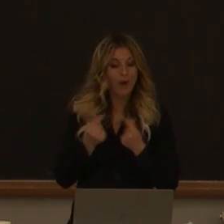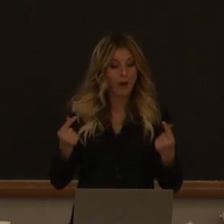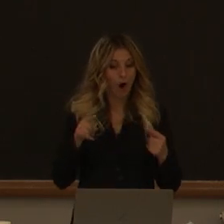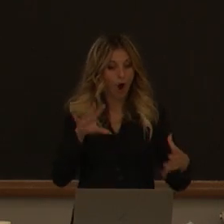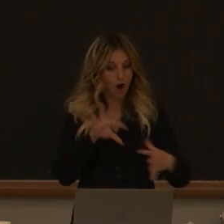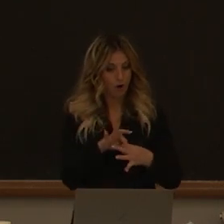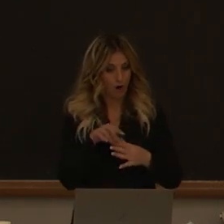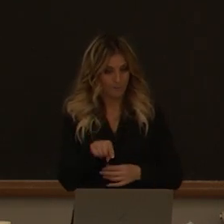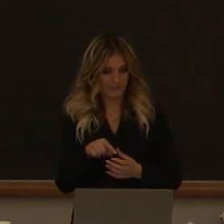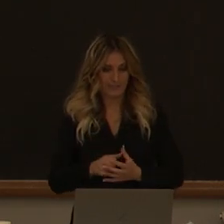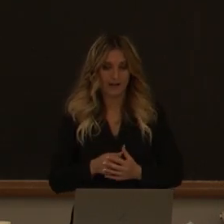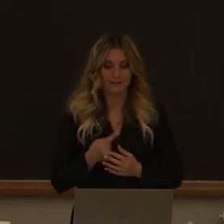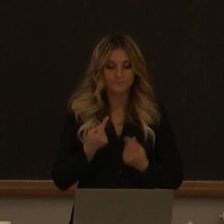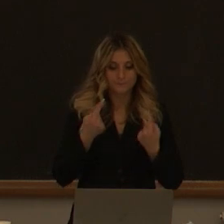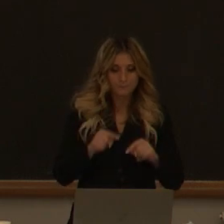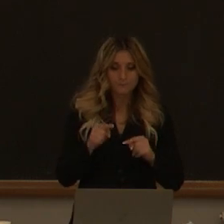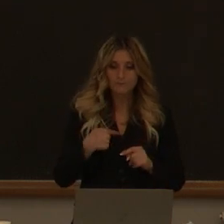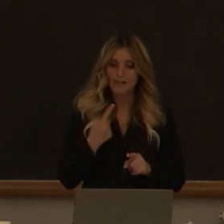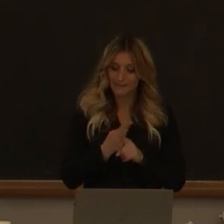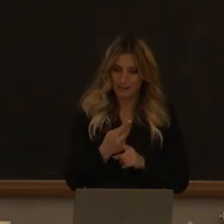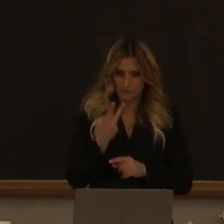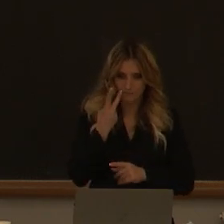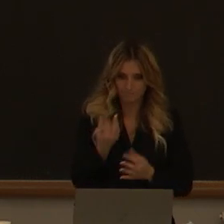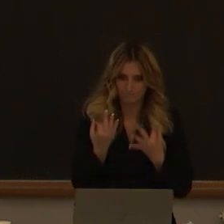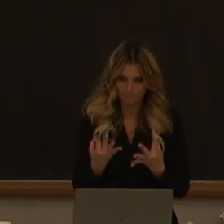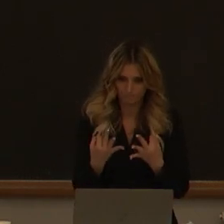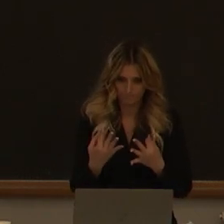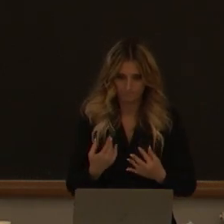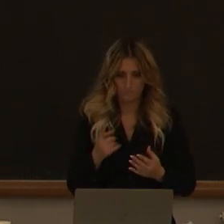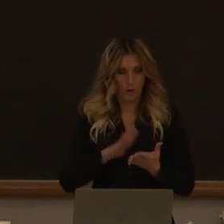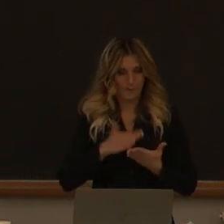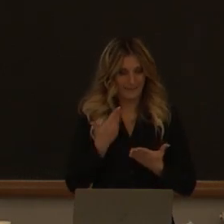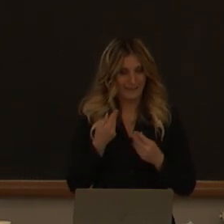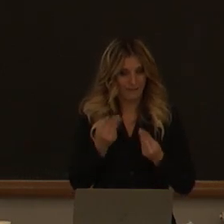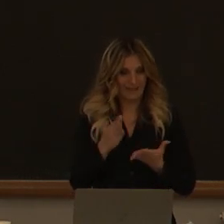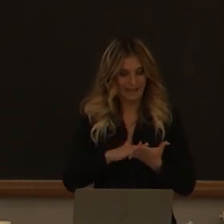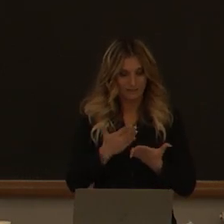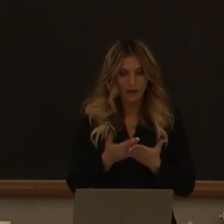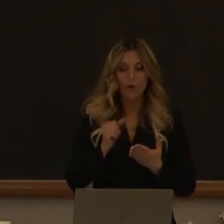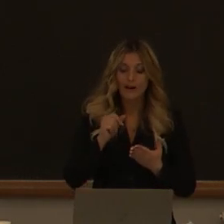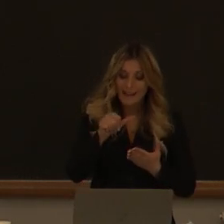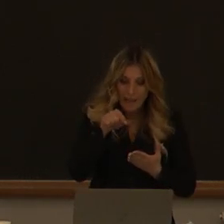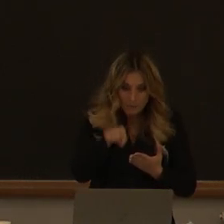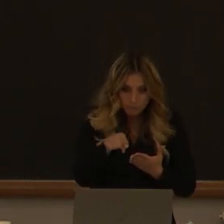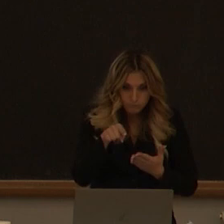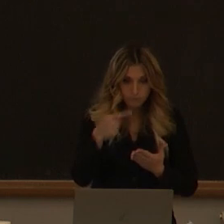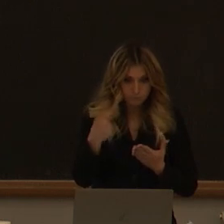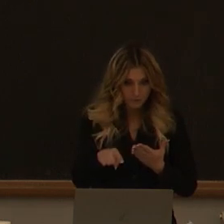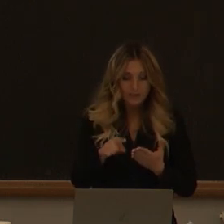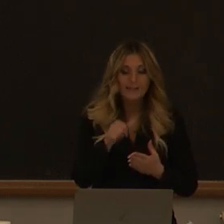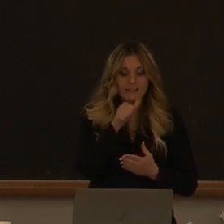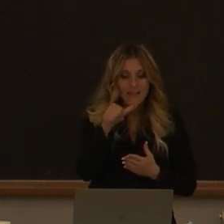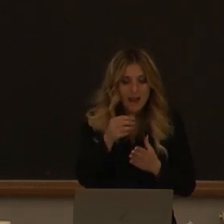Quindi questa cosa, se va presa nel giusto modo, dovrebbe in realtà creare molti posti di lavoro, diciamo,